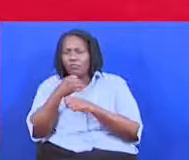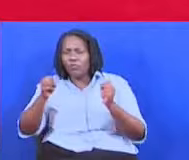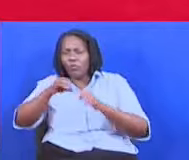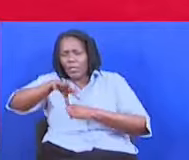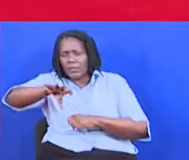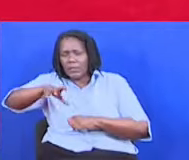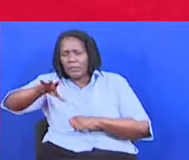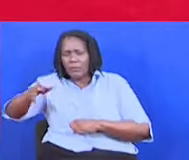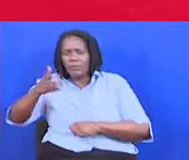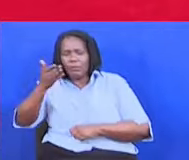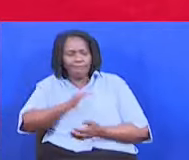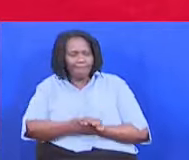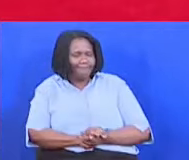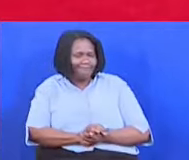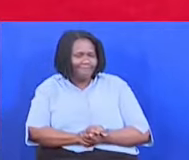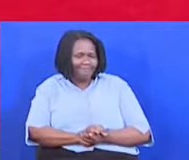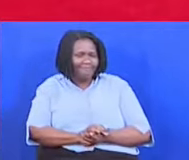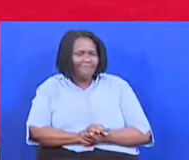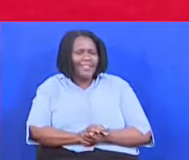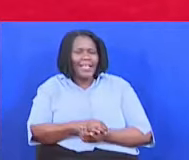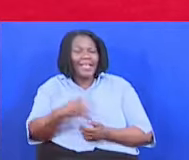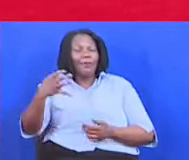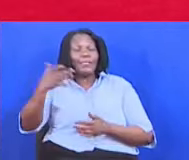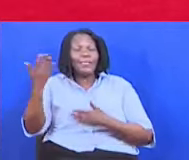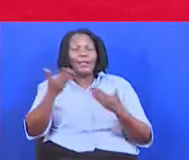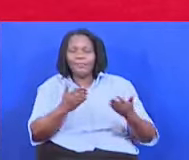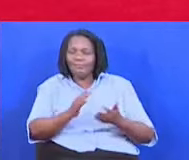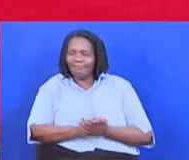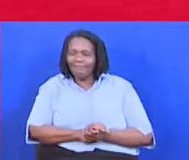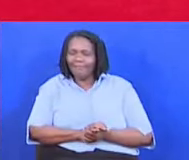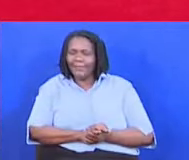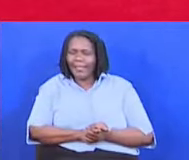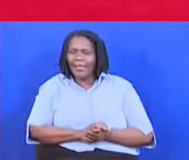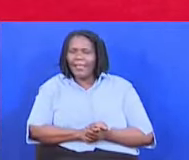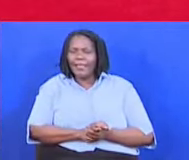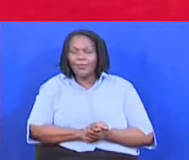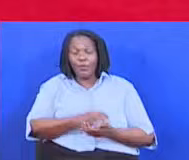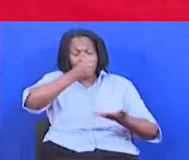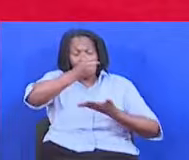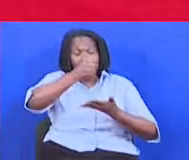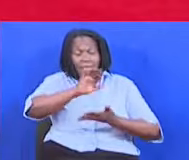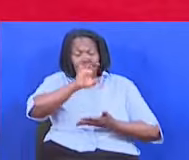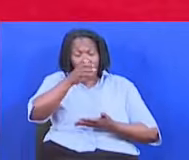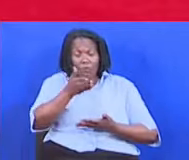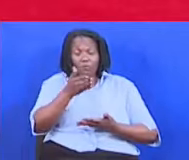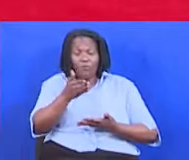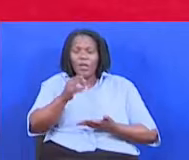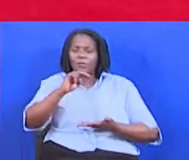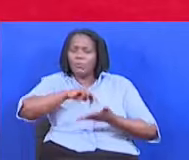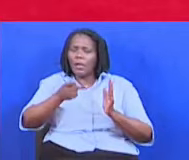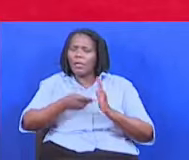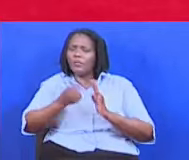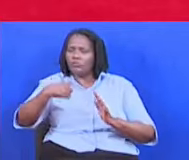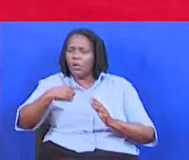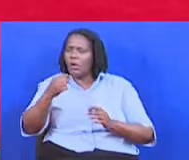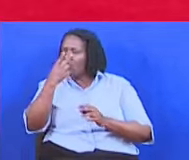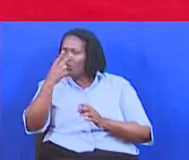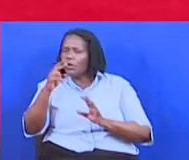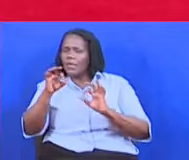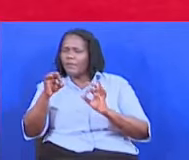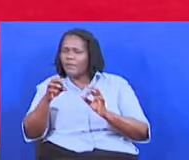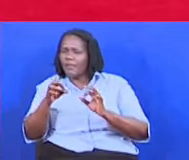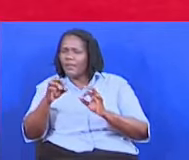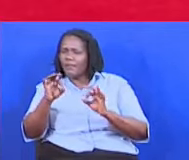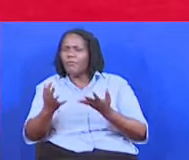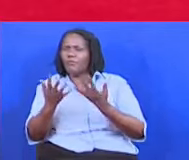majibu. Katika mpango wa serikali kuokoa ziwa Babati, tunakuja na mpango mkuu wa bajeti ziwa Babati na ziwa Jipe na maeneo mengine kuhakikisha kwamba tuna address changamoto ya